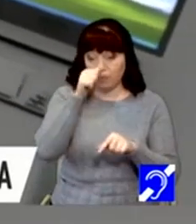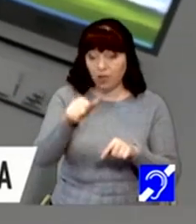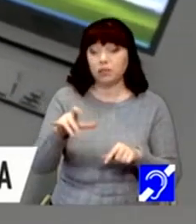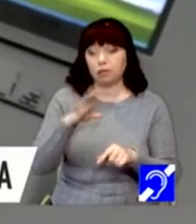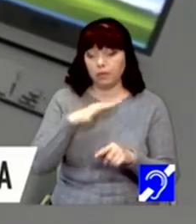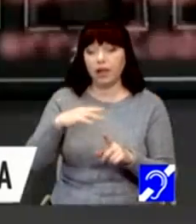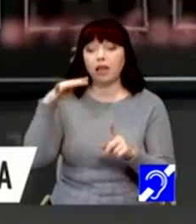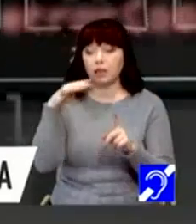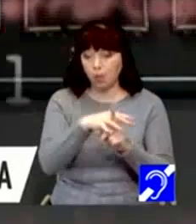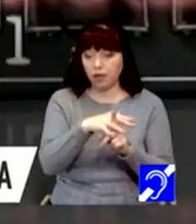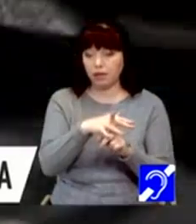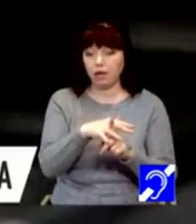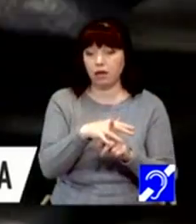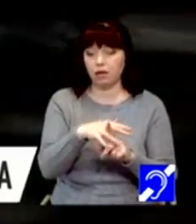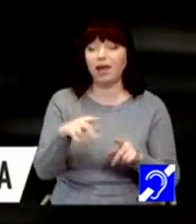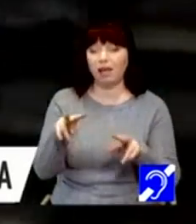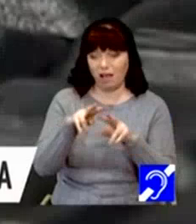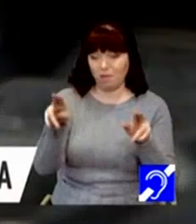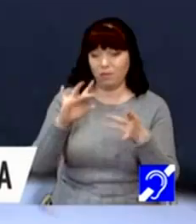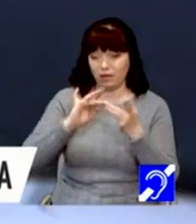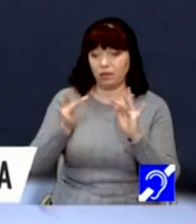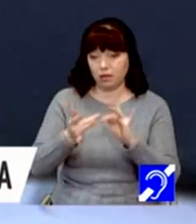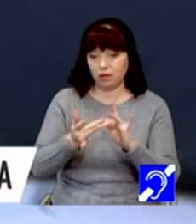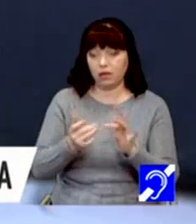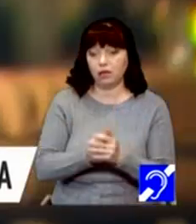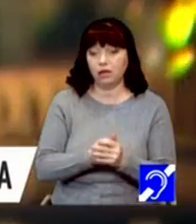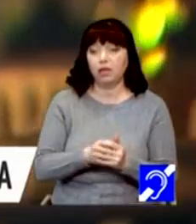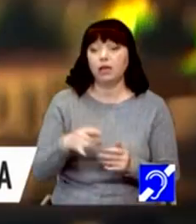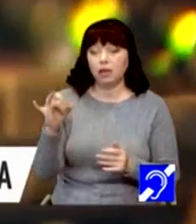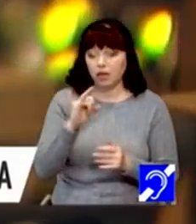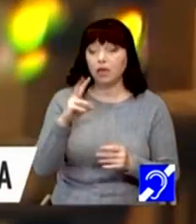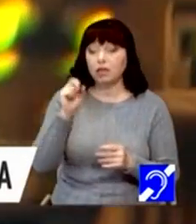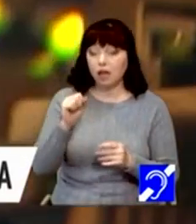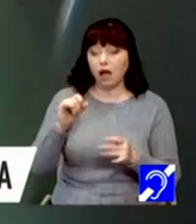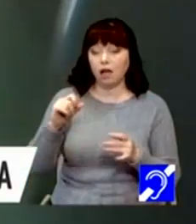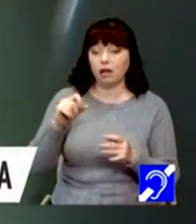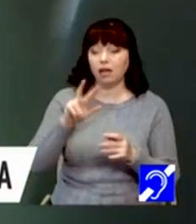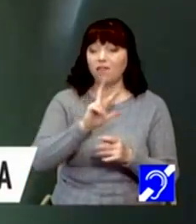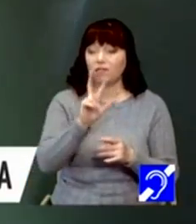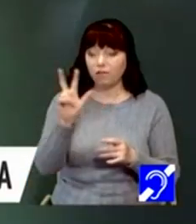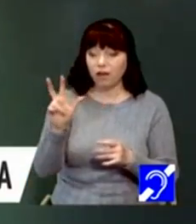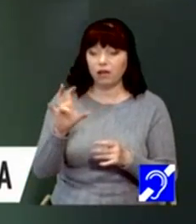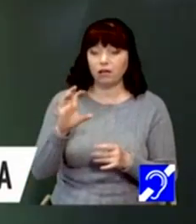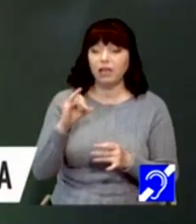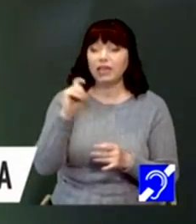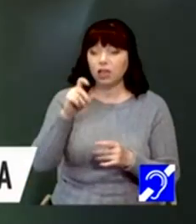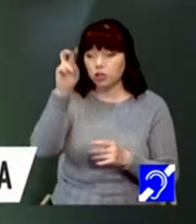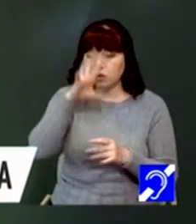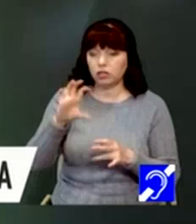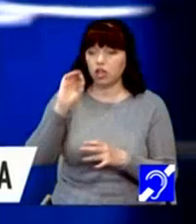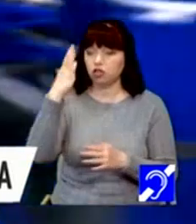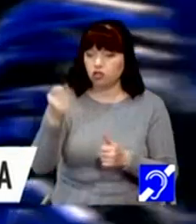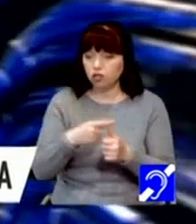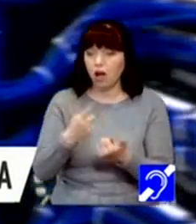atacurile de acelasi tip si asupra siturilor un ordin institutii din state precum SUA